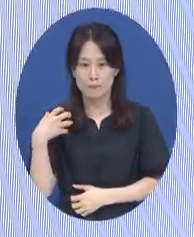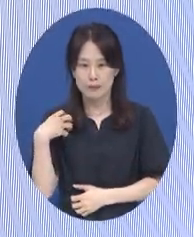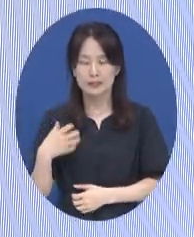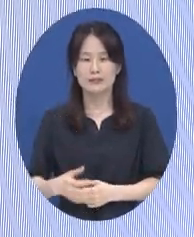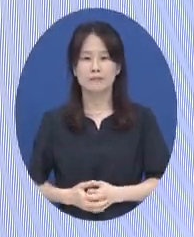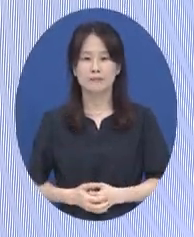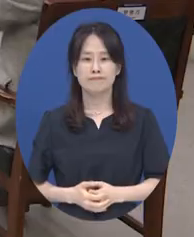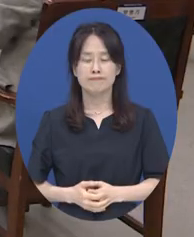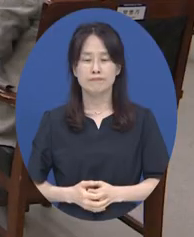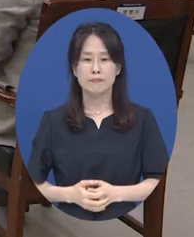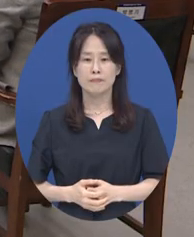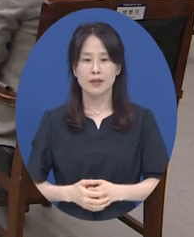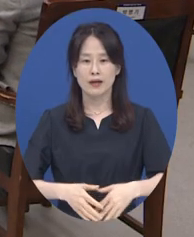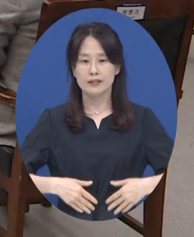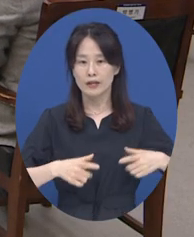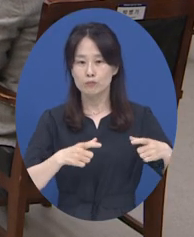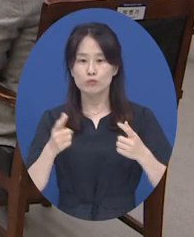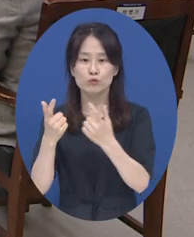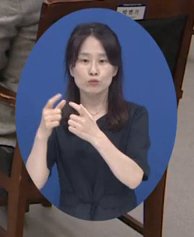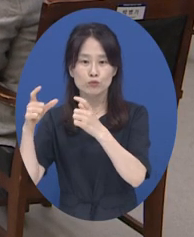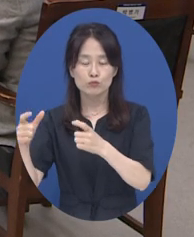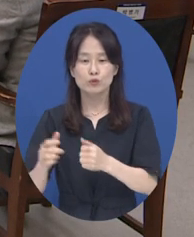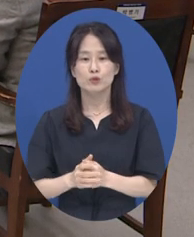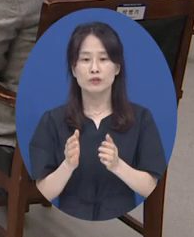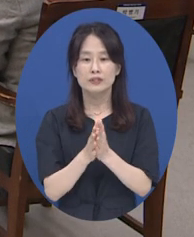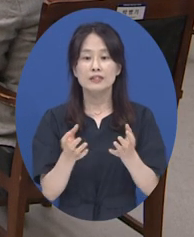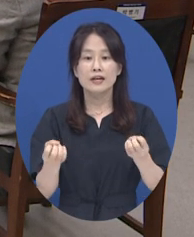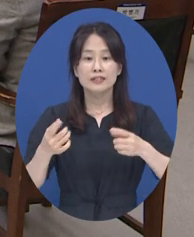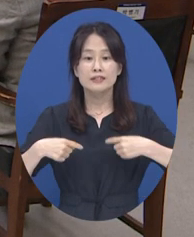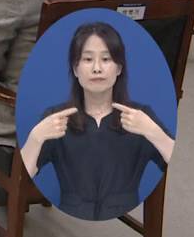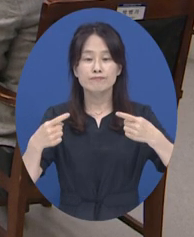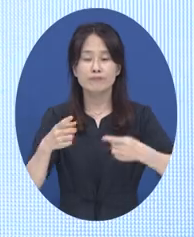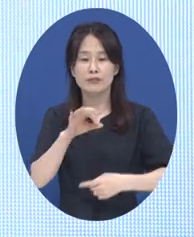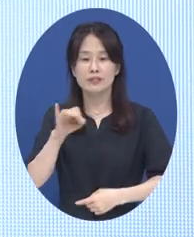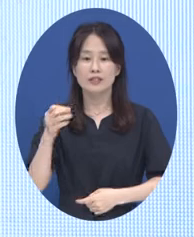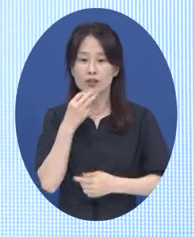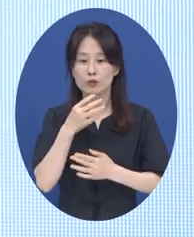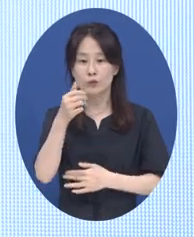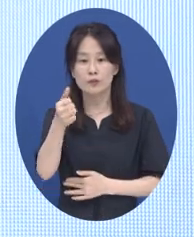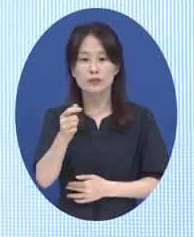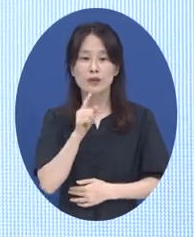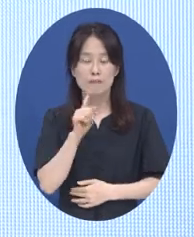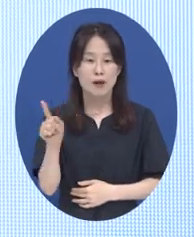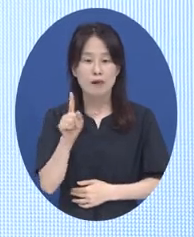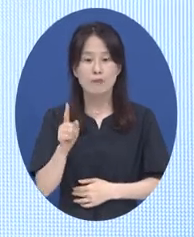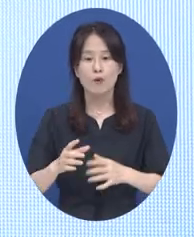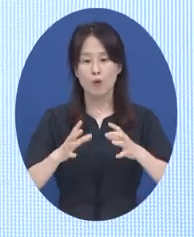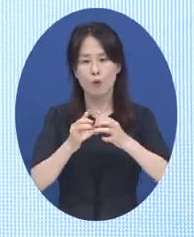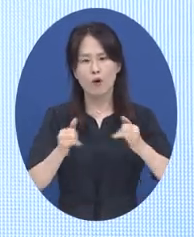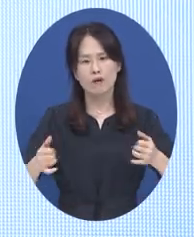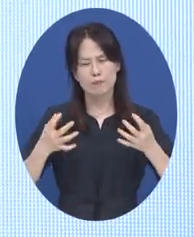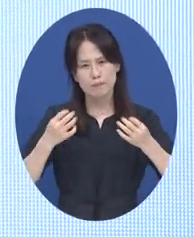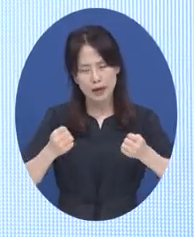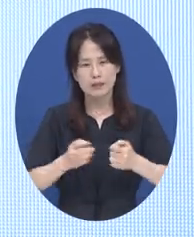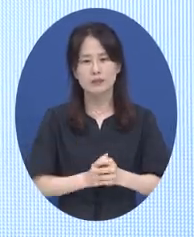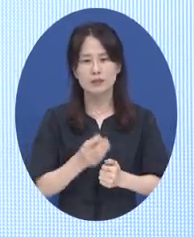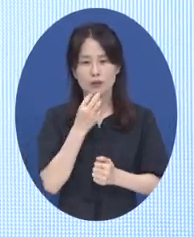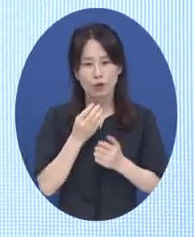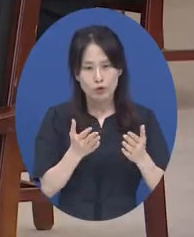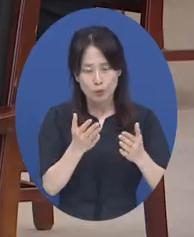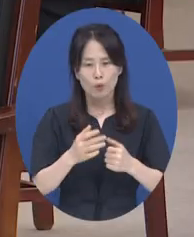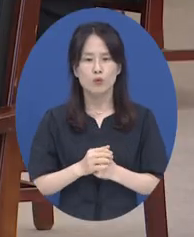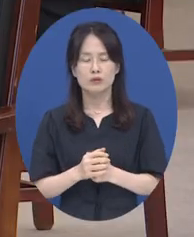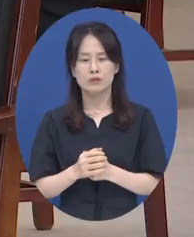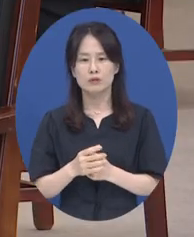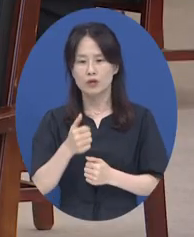맡았습니다 경우도 남도 북도 자치 경찰이 온 의 출범식에 참석한 이제는 경우도 이사는 인구가 많은 경기도는 치안